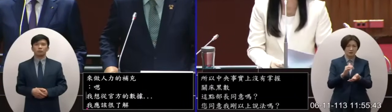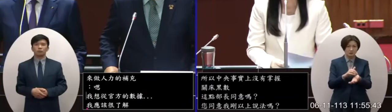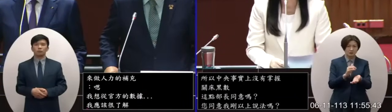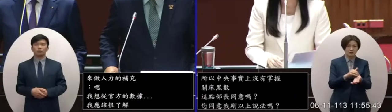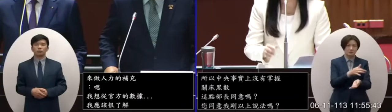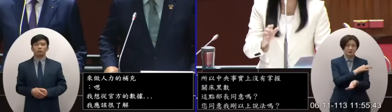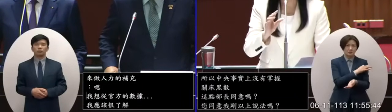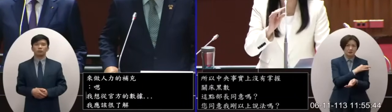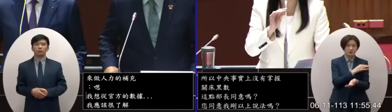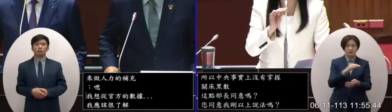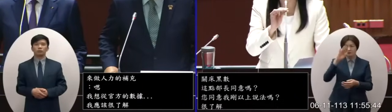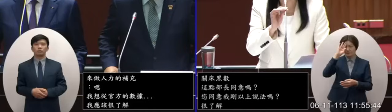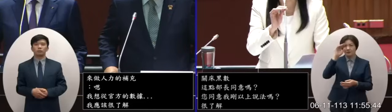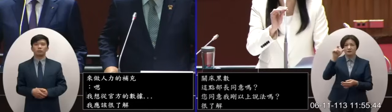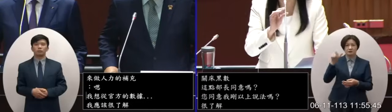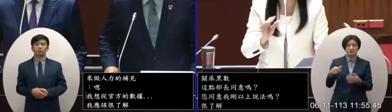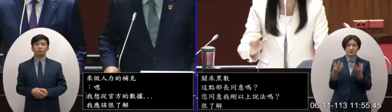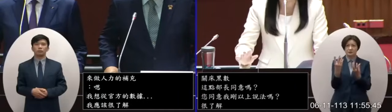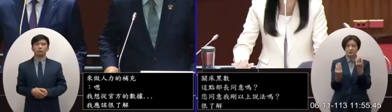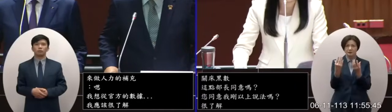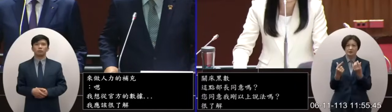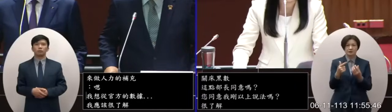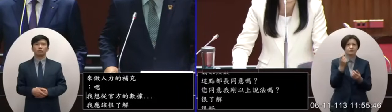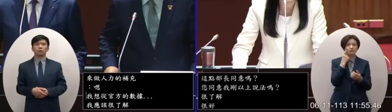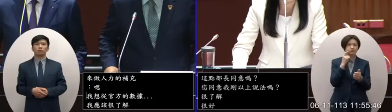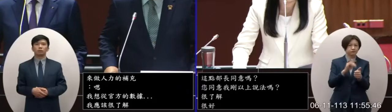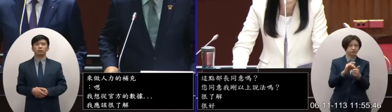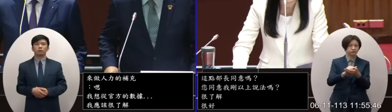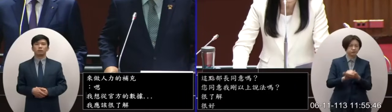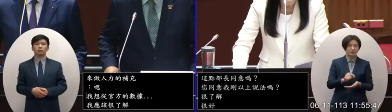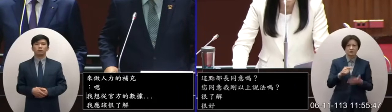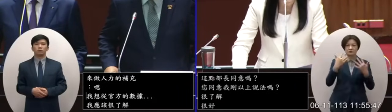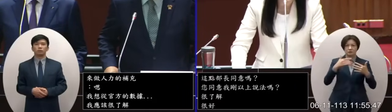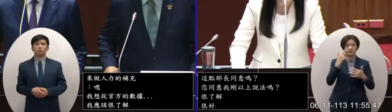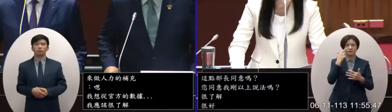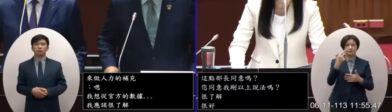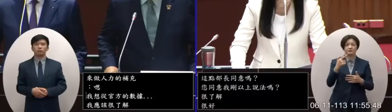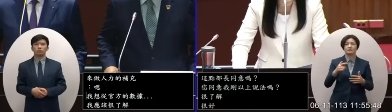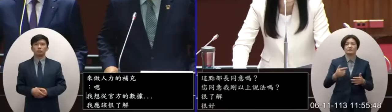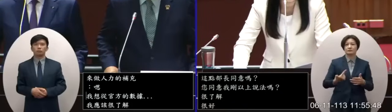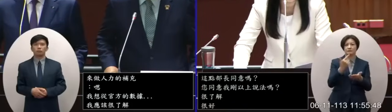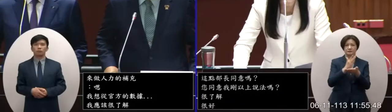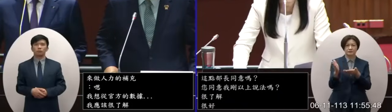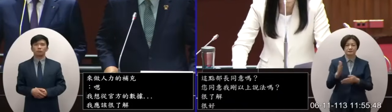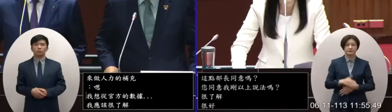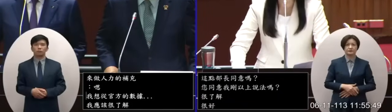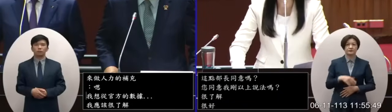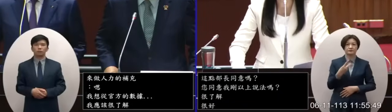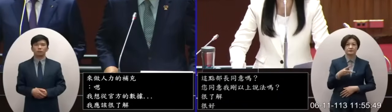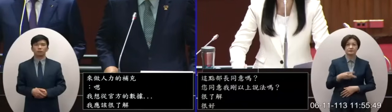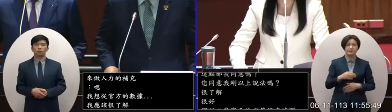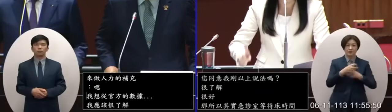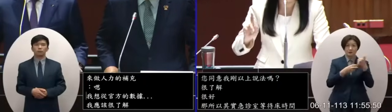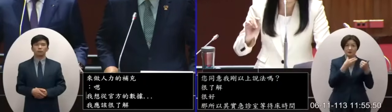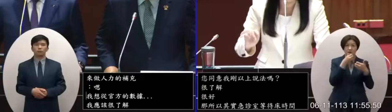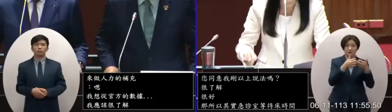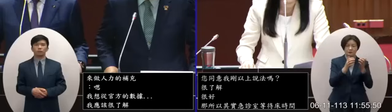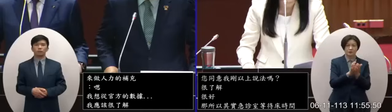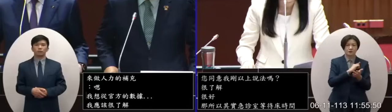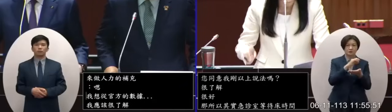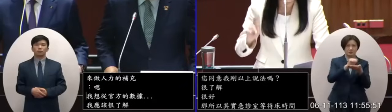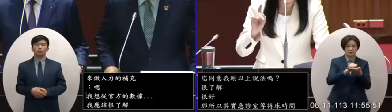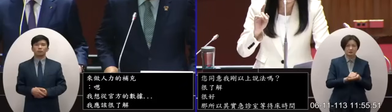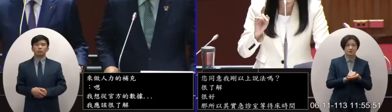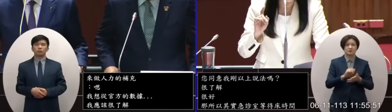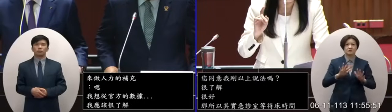都有。但是我觉得这一些问题真的很严重，需要赶快来解决哦。那我们再来看哦，卫福部自己的统计哦，